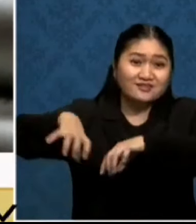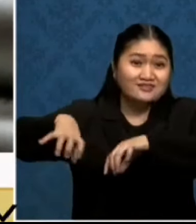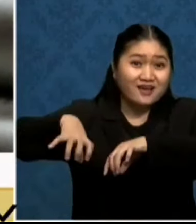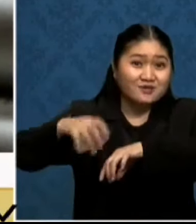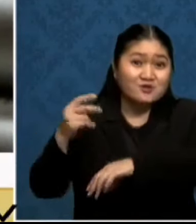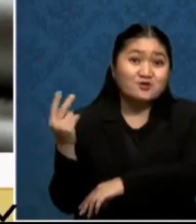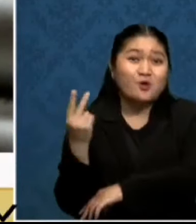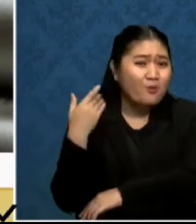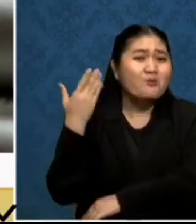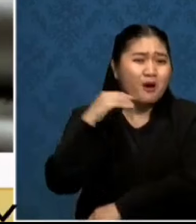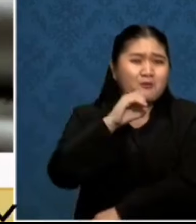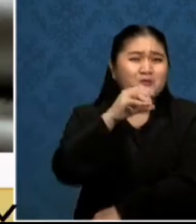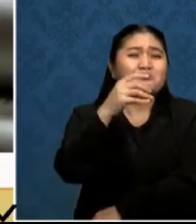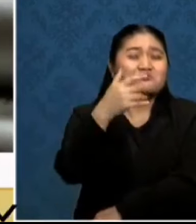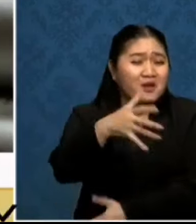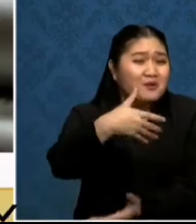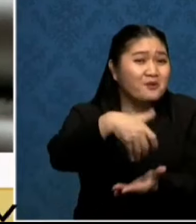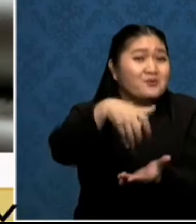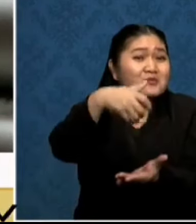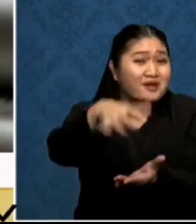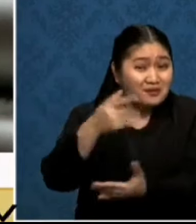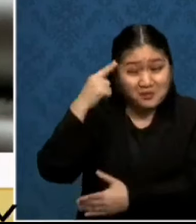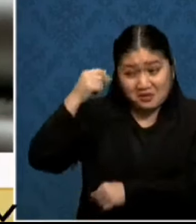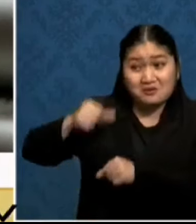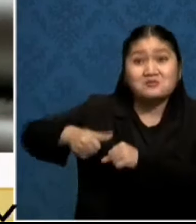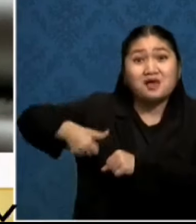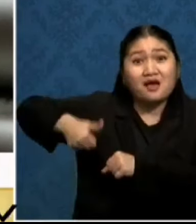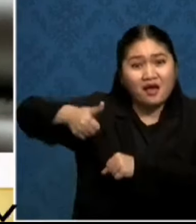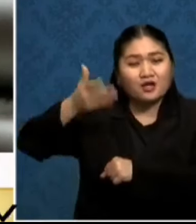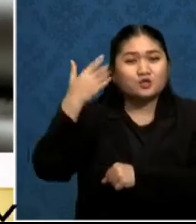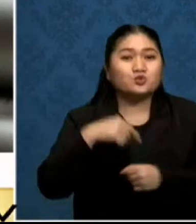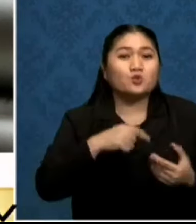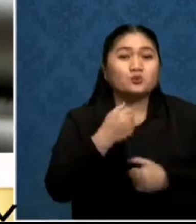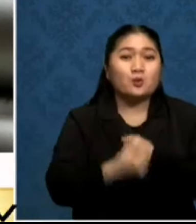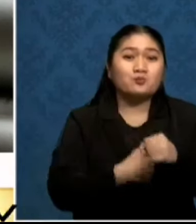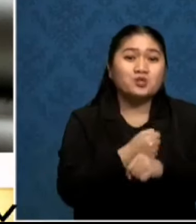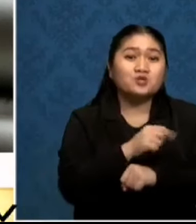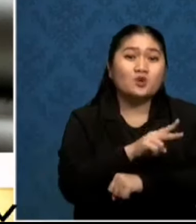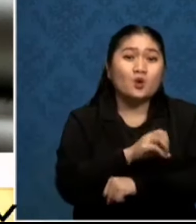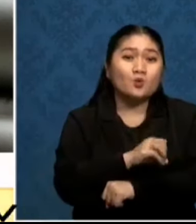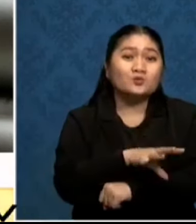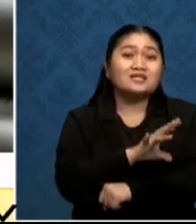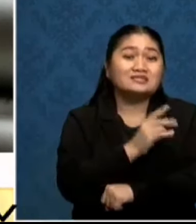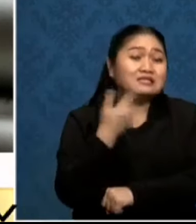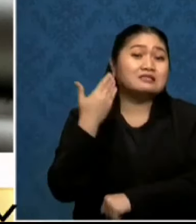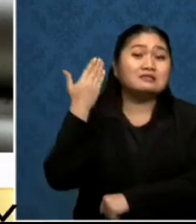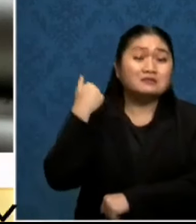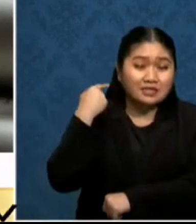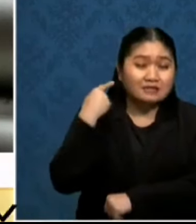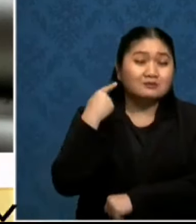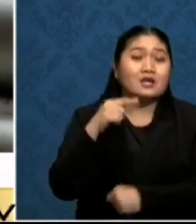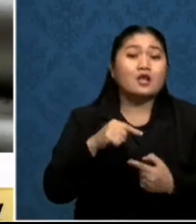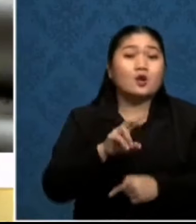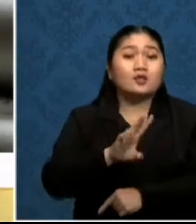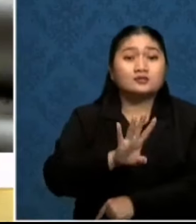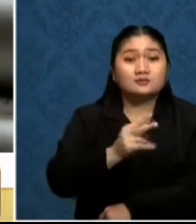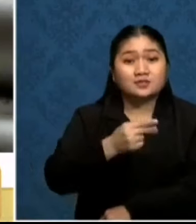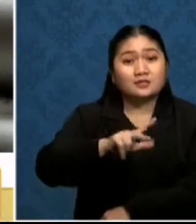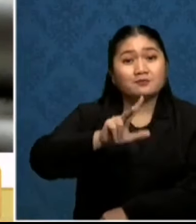ตะกี้ผมเรียนไปแล้วท่านประธานคงจำได้ว่าคือหนึ่งจากงบ 67เดิมที่ผ่านสภาและ 40,000 3,000